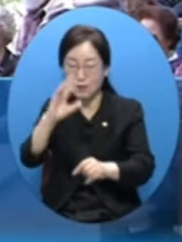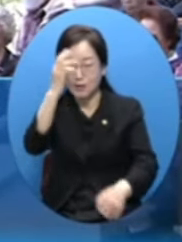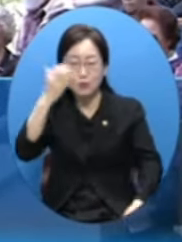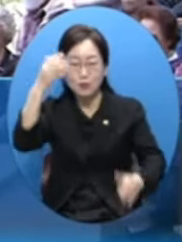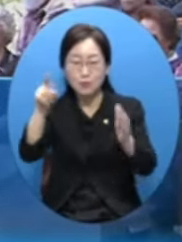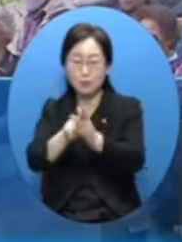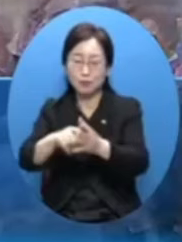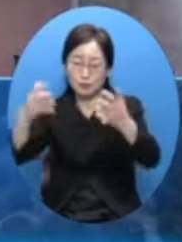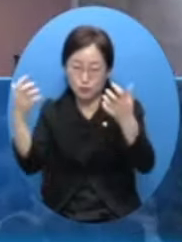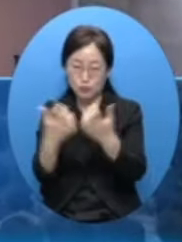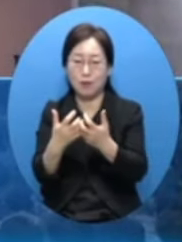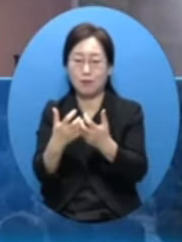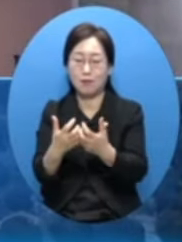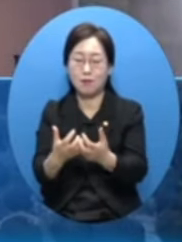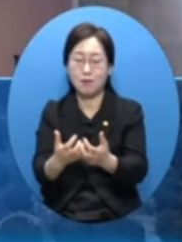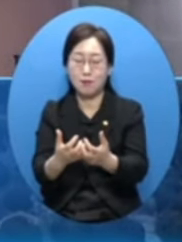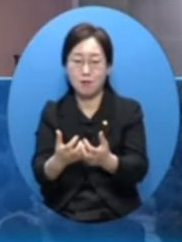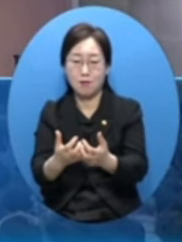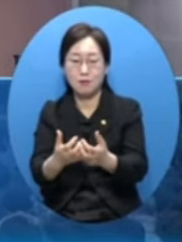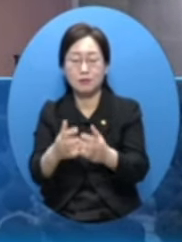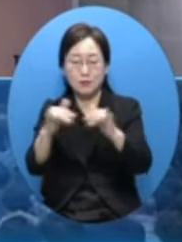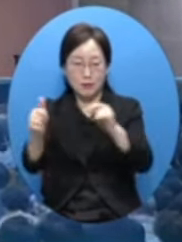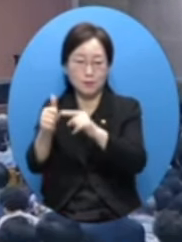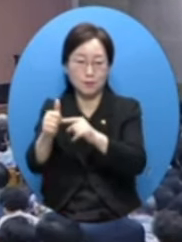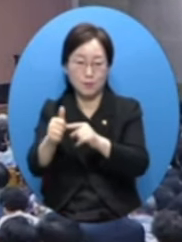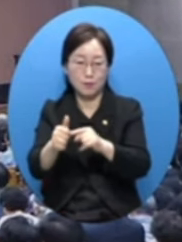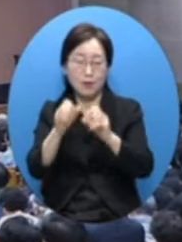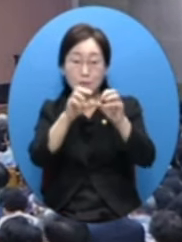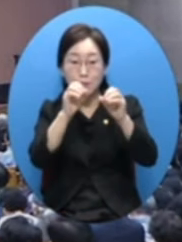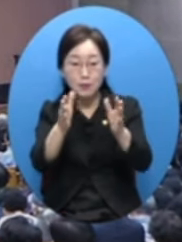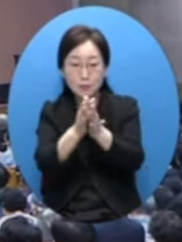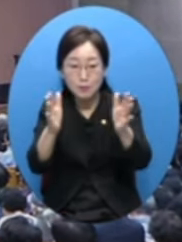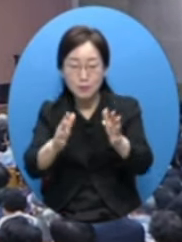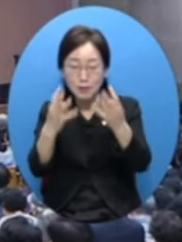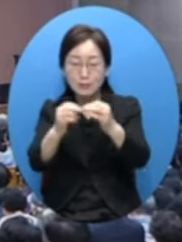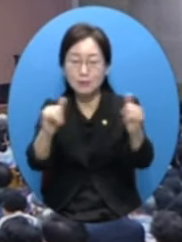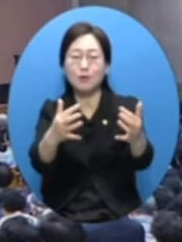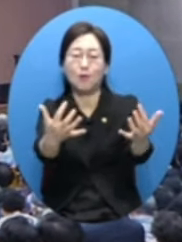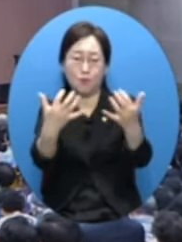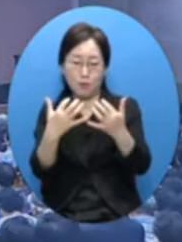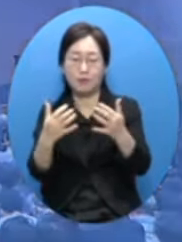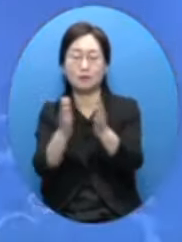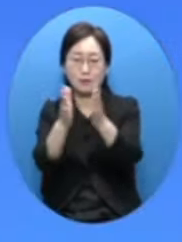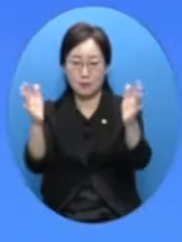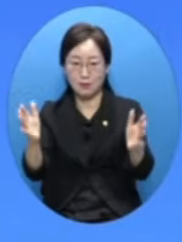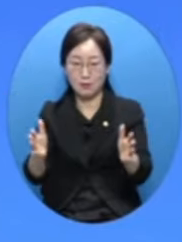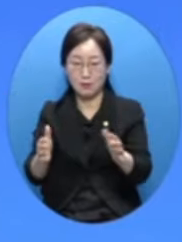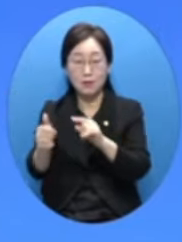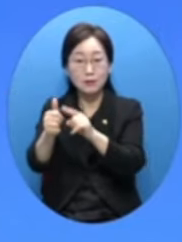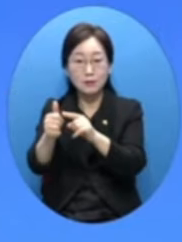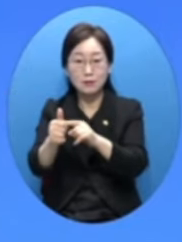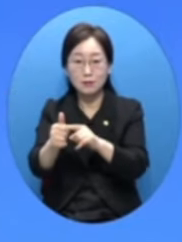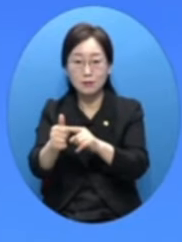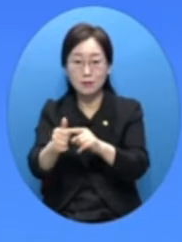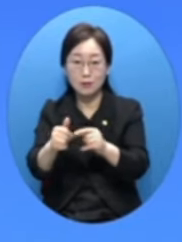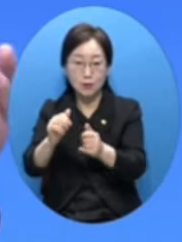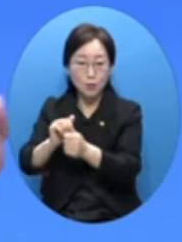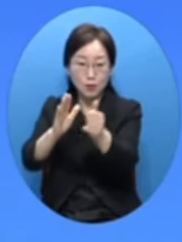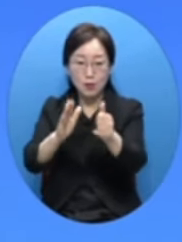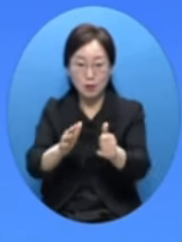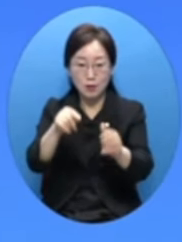이에 큰 무리가 주께 더하여 지더라. 바나바가 와서 성도들을 섬길 때